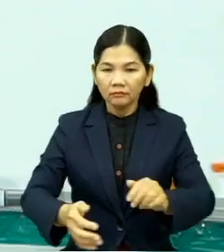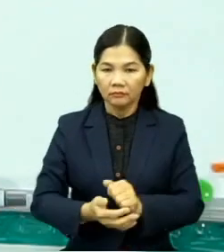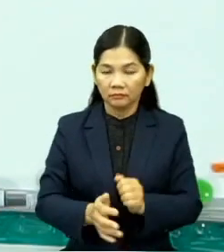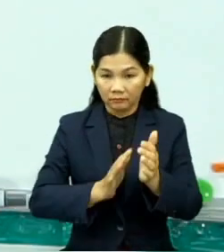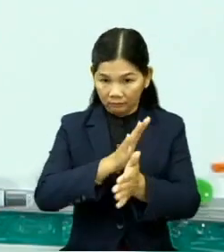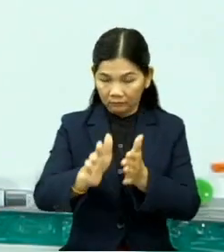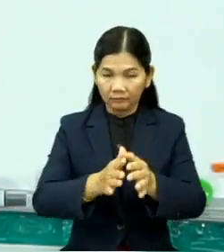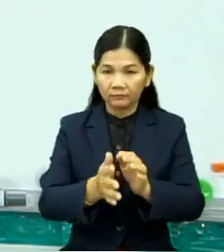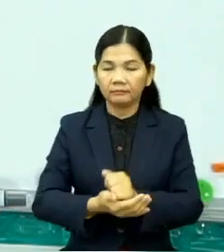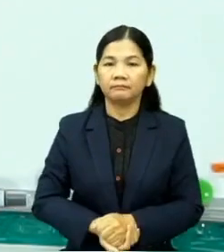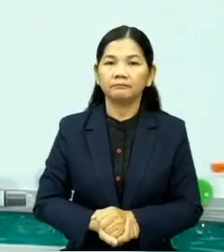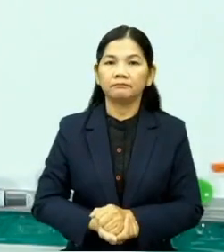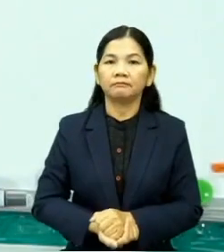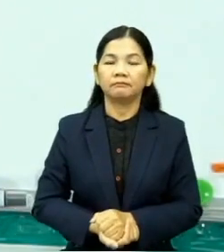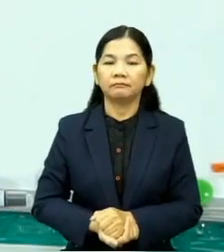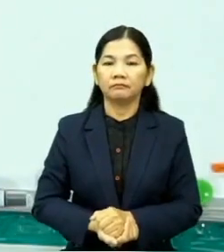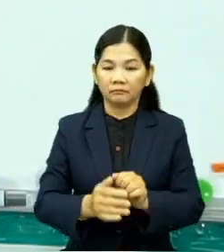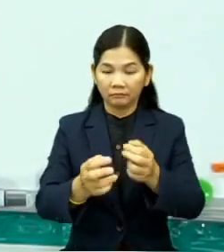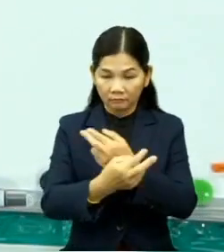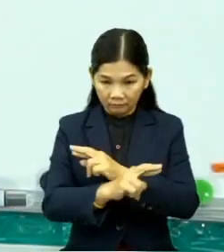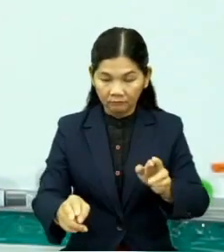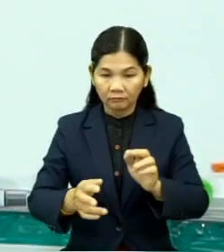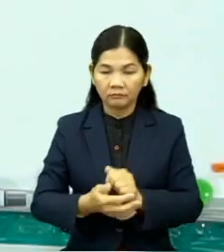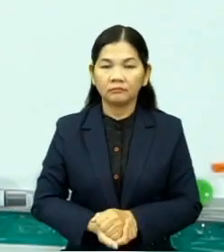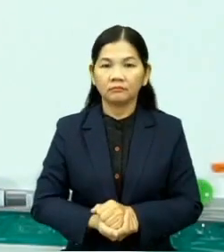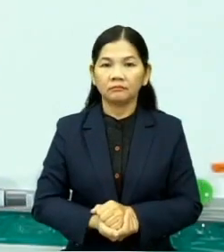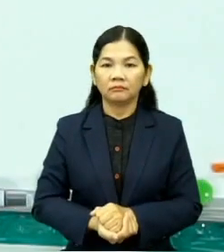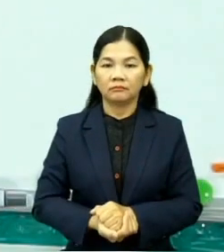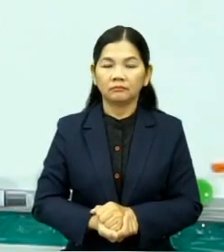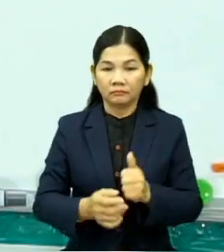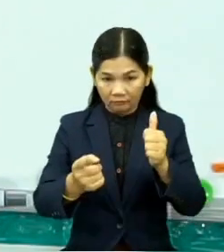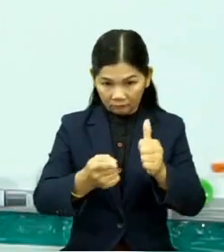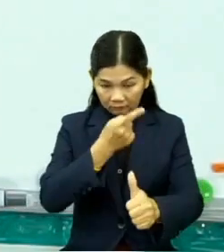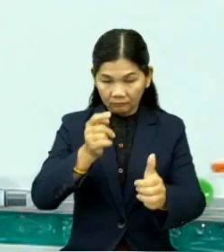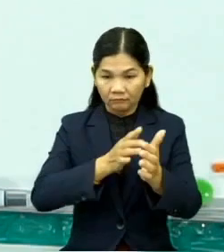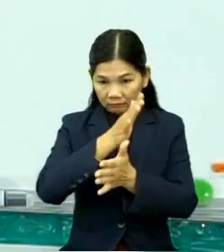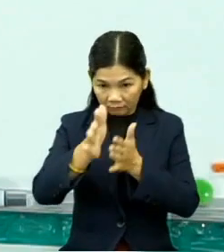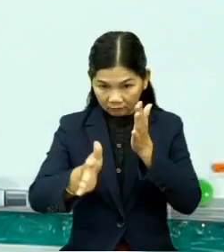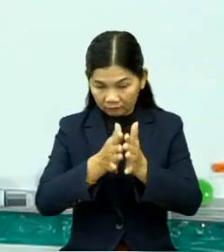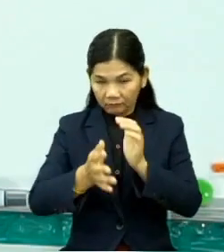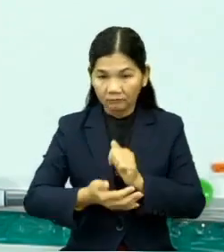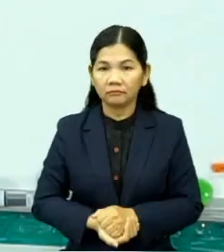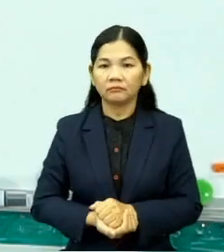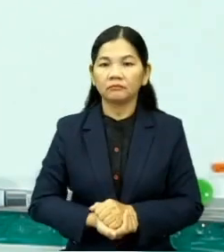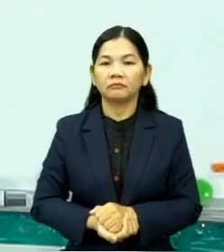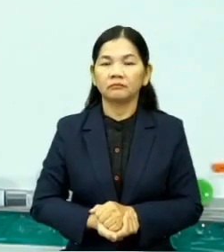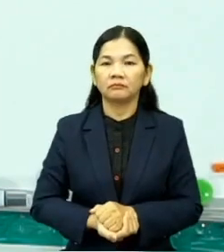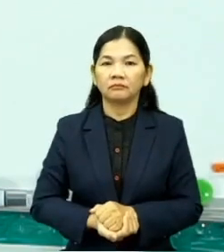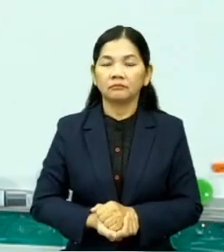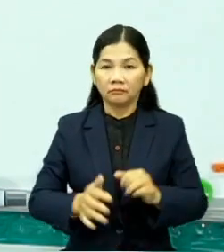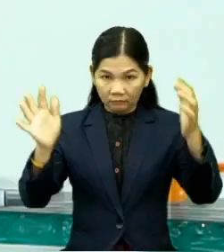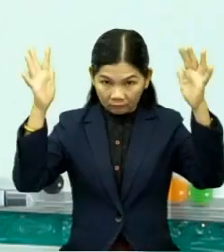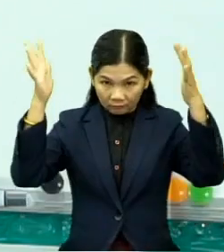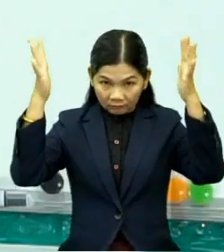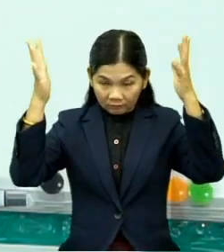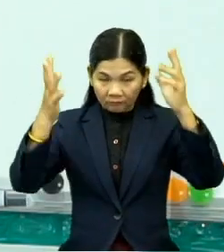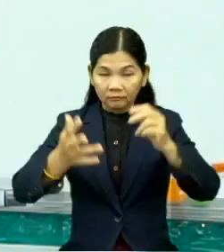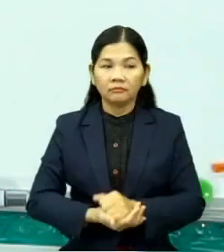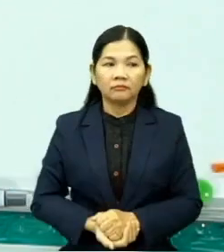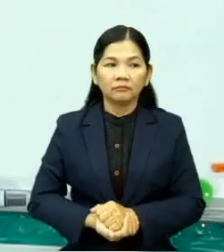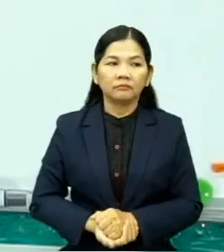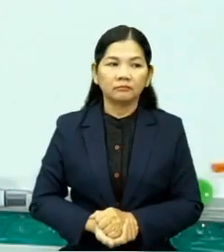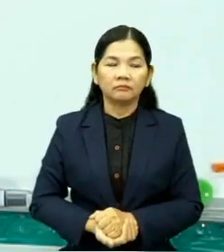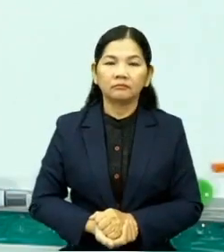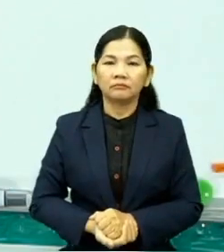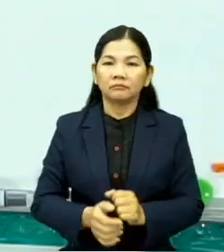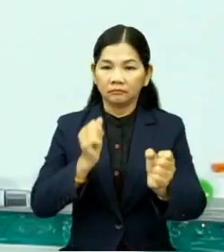អានណាកូនណាចាអញ្ចឹងកូនត្រៀមខ្លួនទាំងអស់គ្នាចាអញ្ចឹងមុននឹងអានចាឥឡូវមុននឹងអាចយើងផ្ទះដៃមួយទាំងអស់គ្នាណាកូនណា